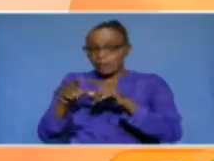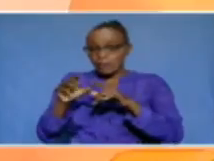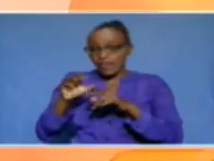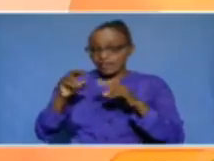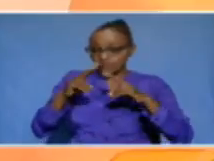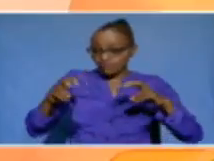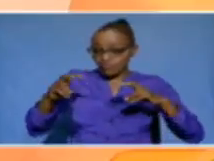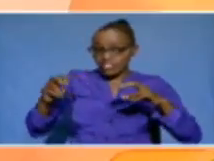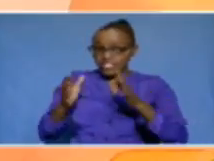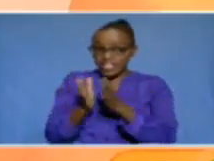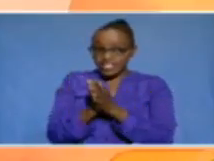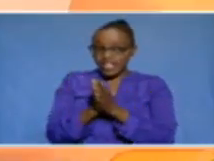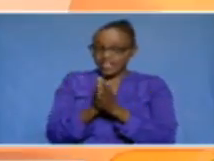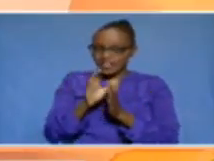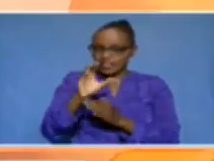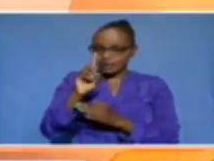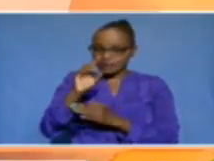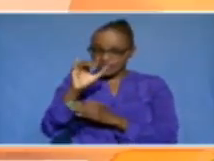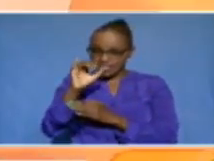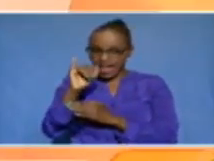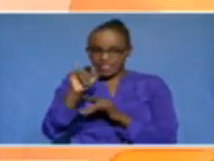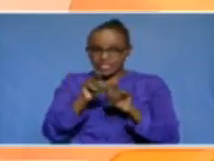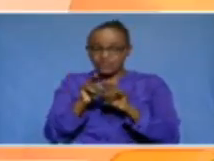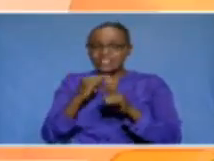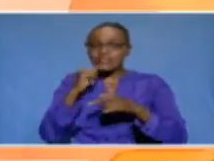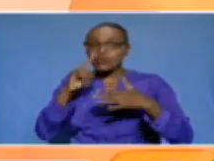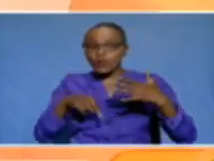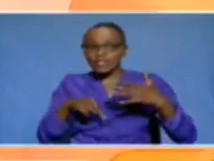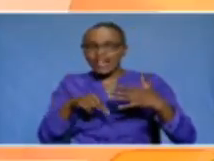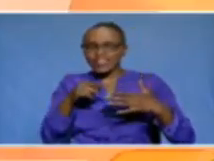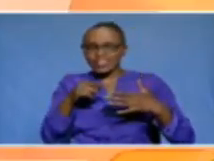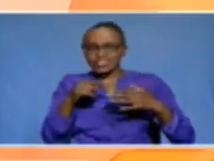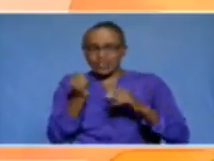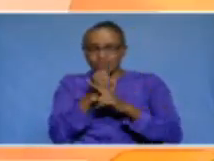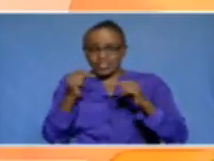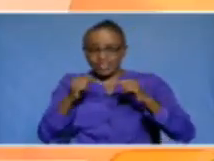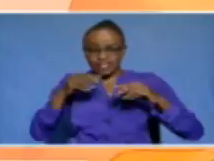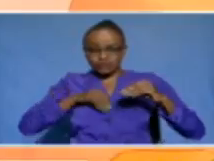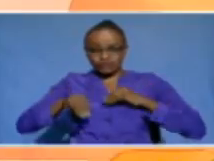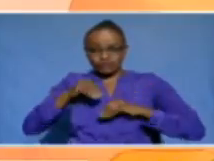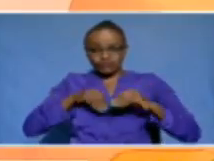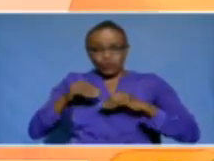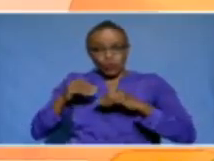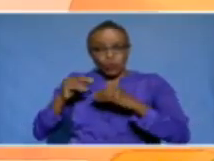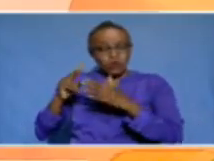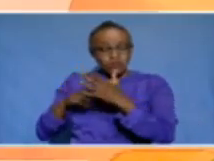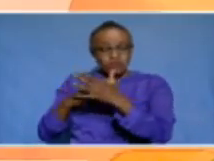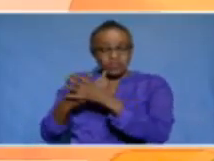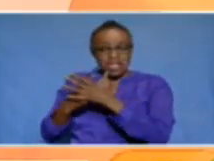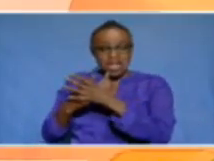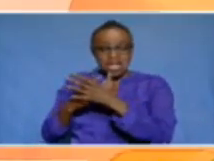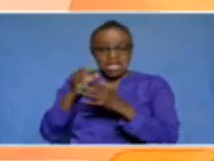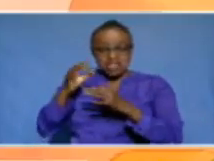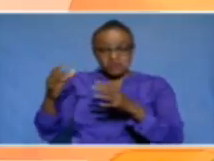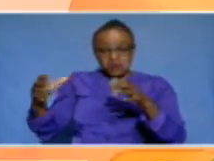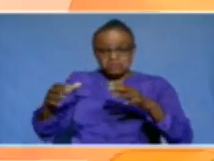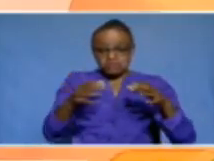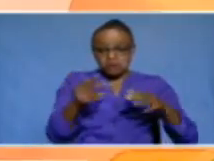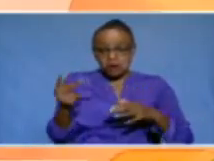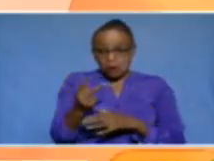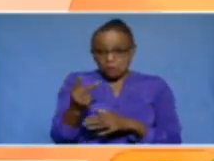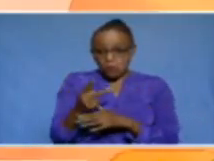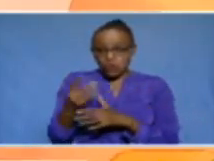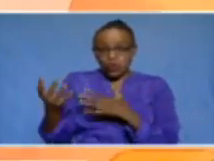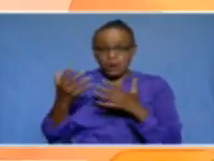kuhusu kukamatwa kwa washukiwa wa ufisadi ijumaa, akisema vita dhidi ya ufisadi vitashindwa ikiwa idara hizo